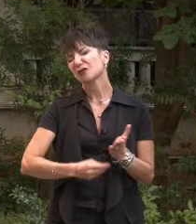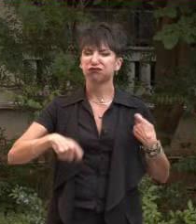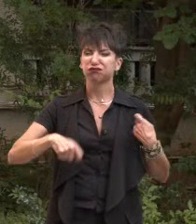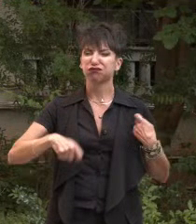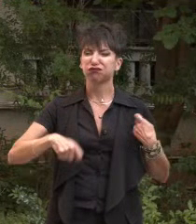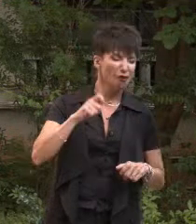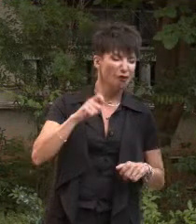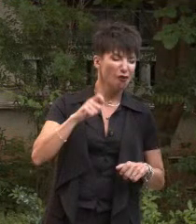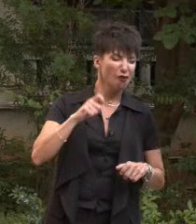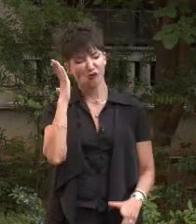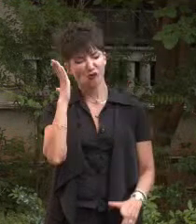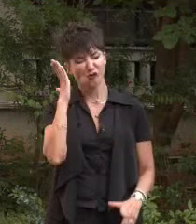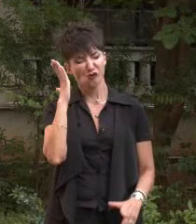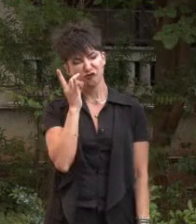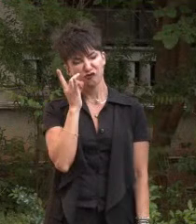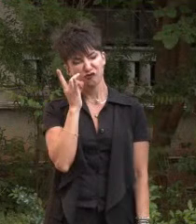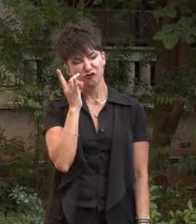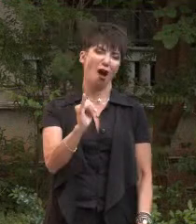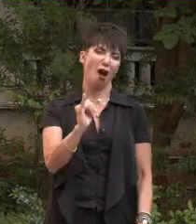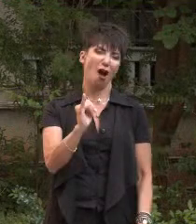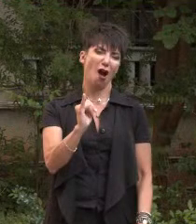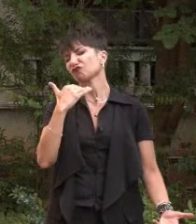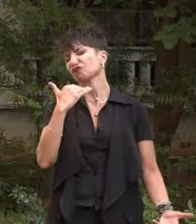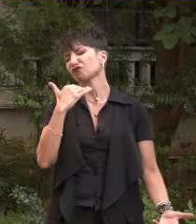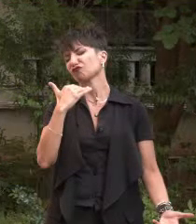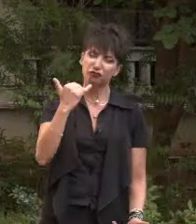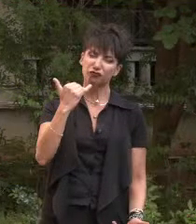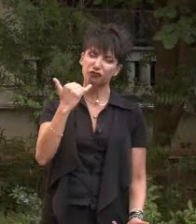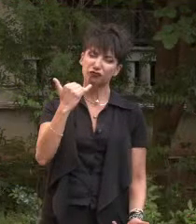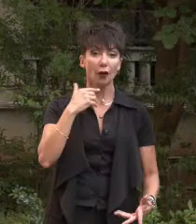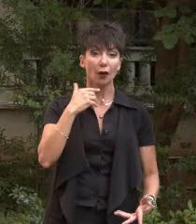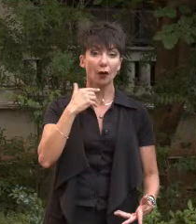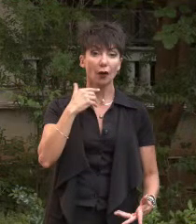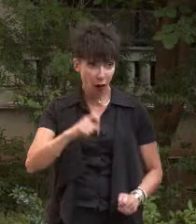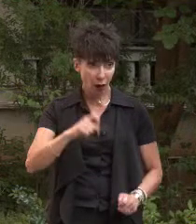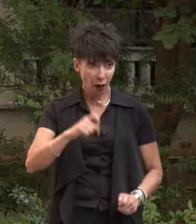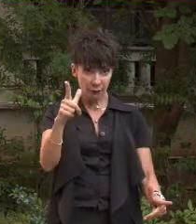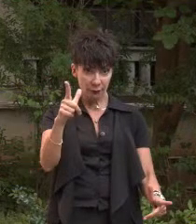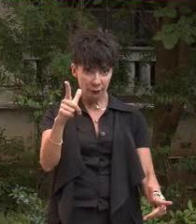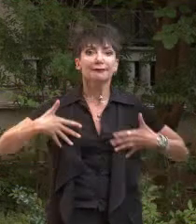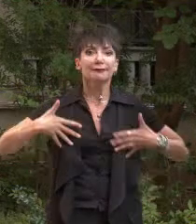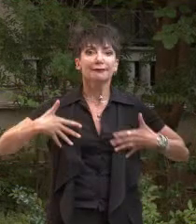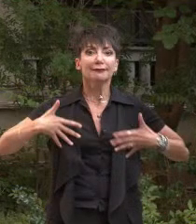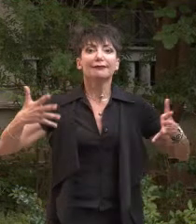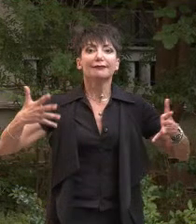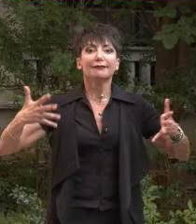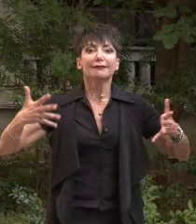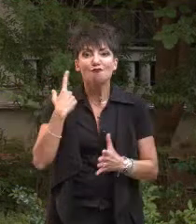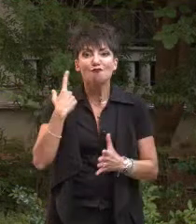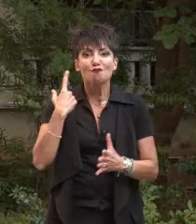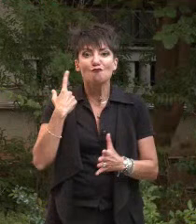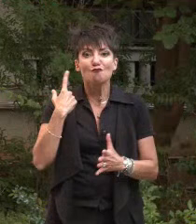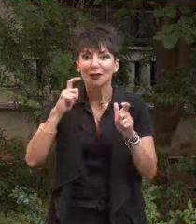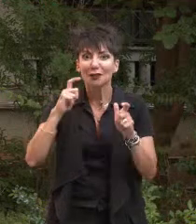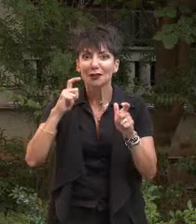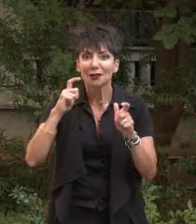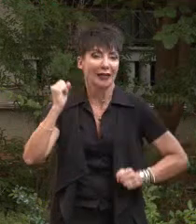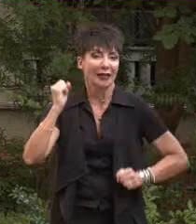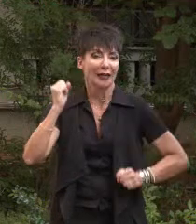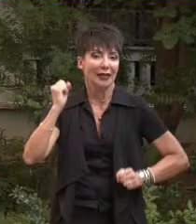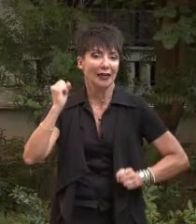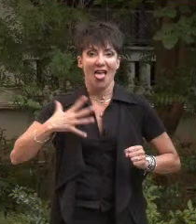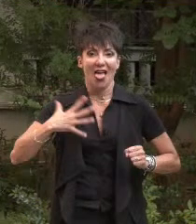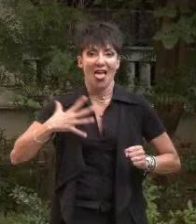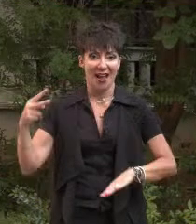γιατί πρέπει να πάνε στο σχολείο και ξαφνικά διαπίστωσαν πόσο μεγάλη είναι η έλλειψη του σχολείου. Και εγώ που